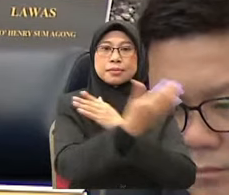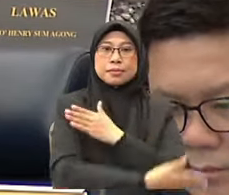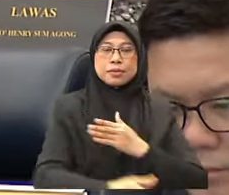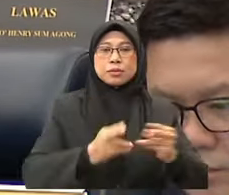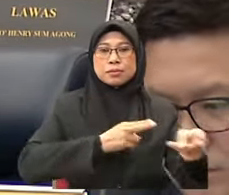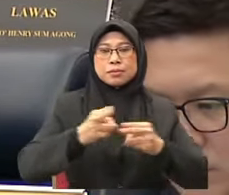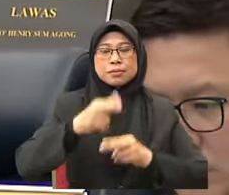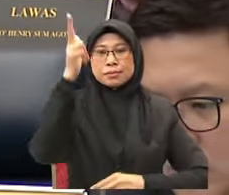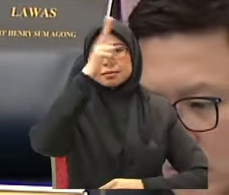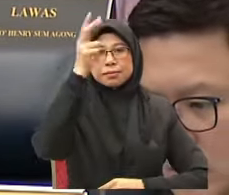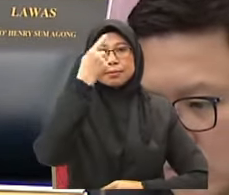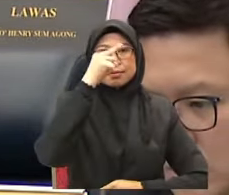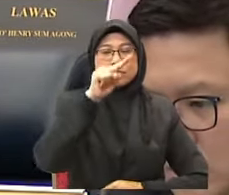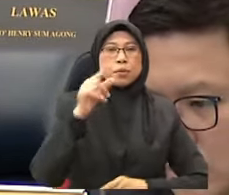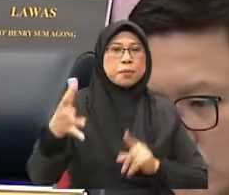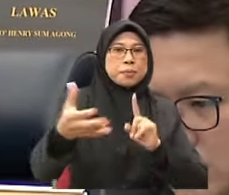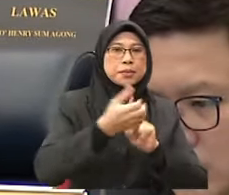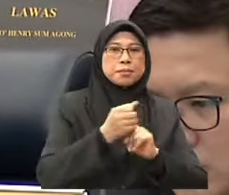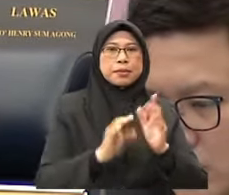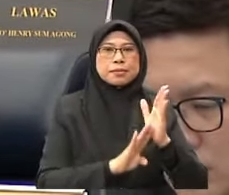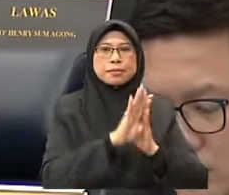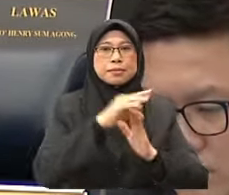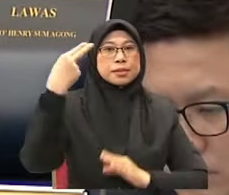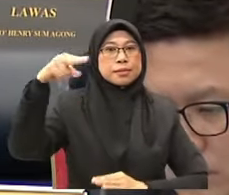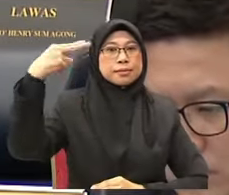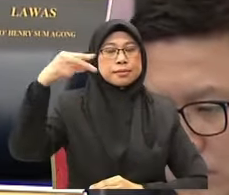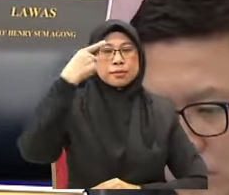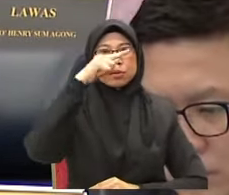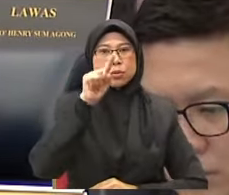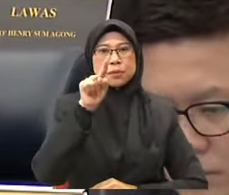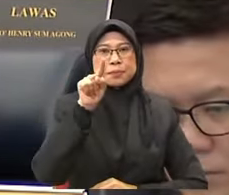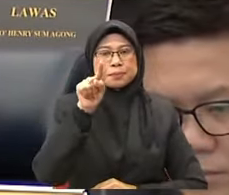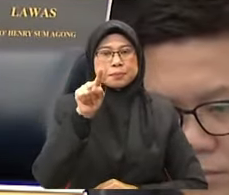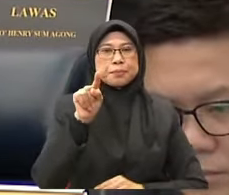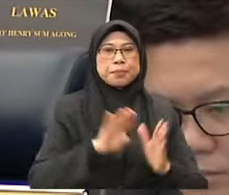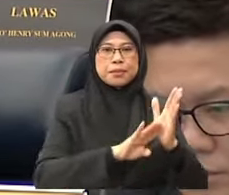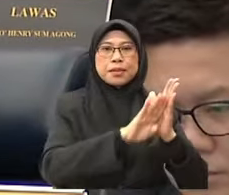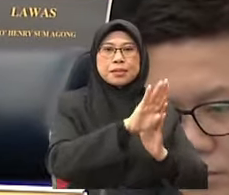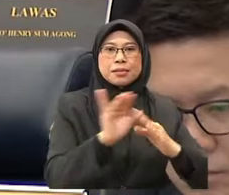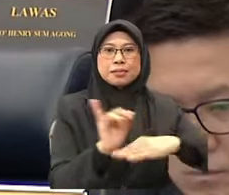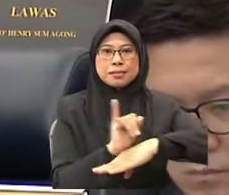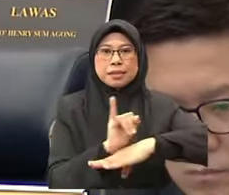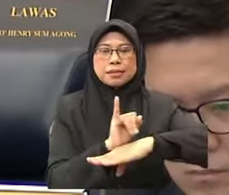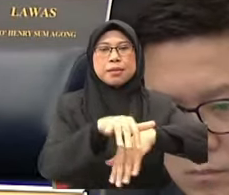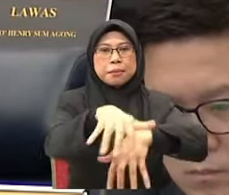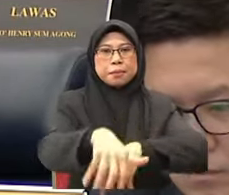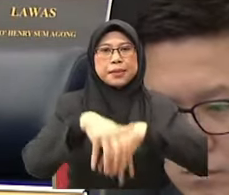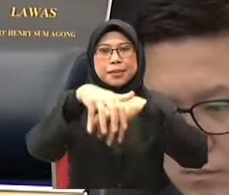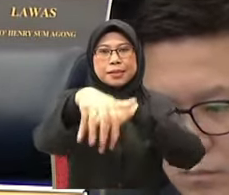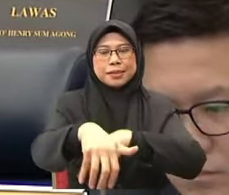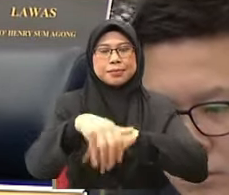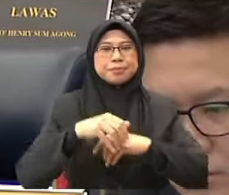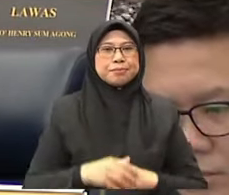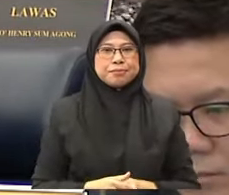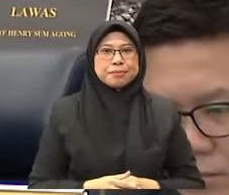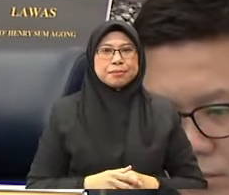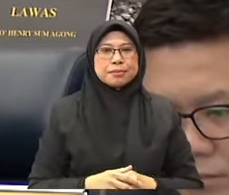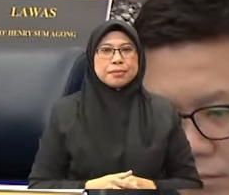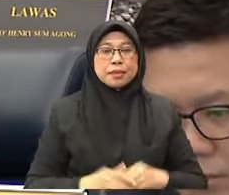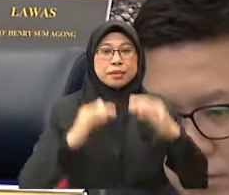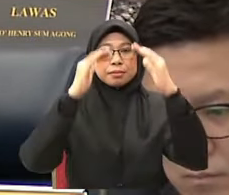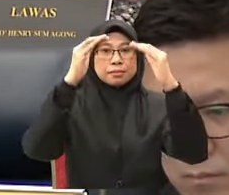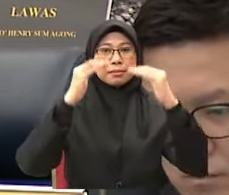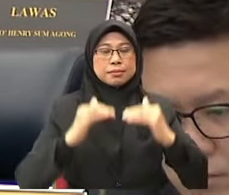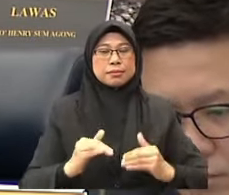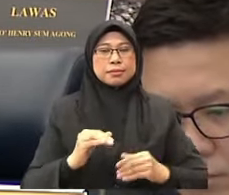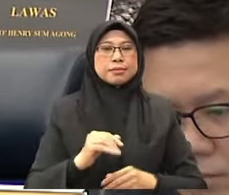dalam usaha kerajaan untuk mencapai pertumbuhan hijau ini bagi pembangunan industri pertanian kita? Perkara seterusnya